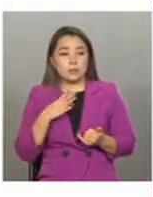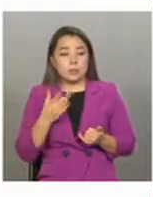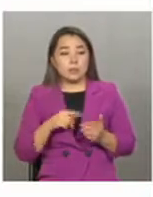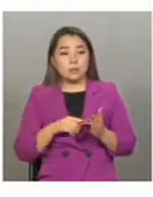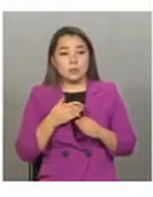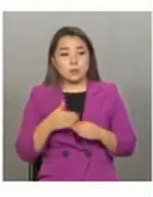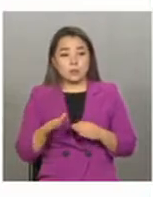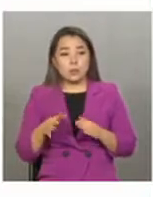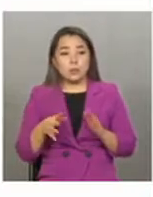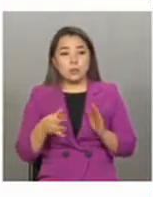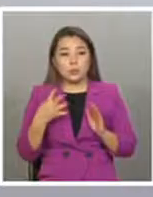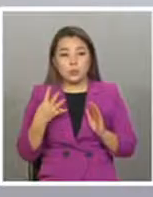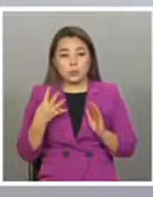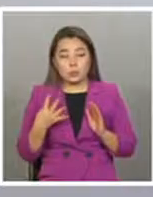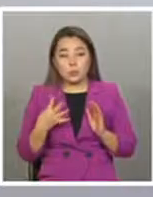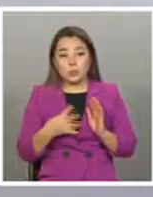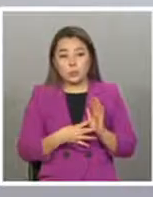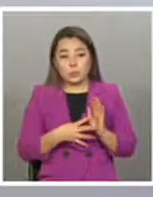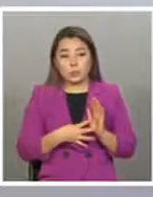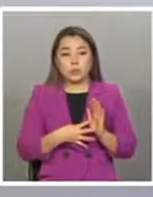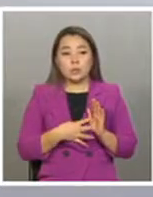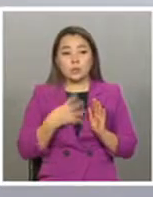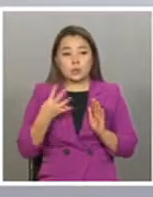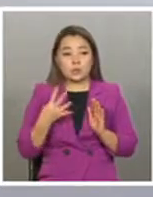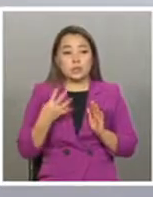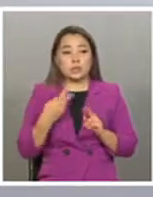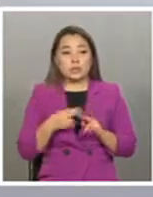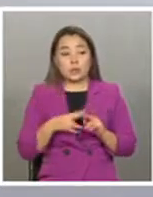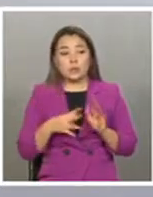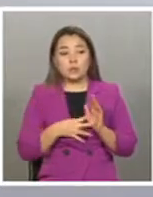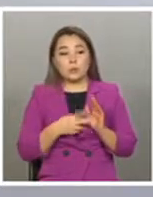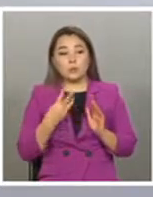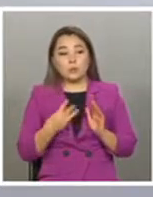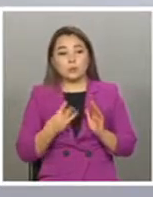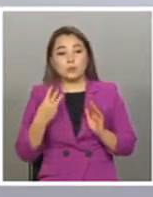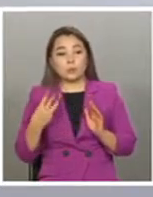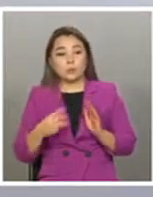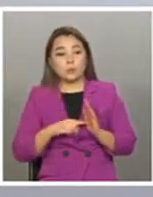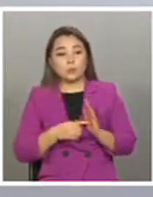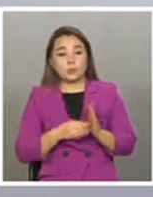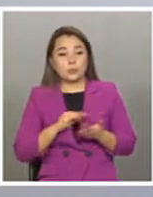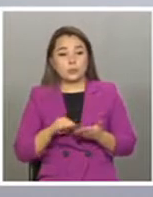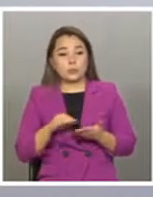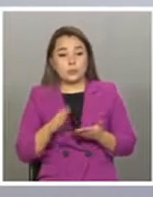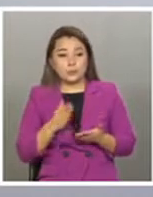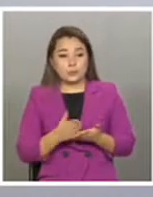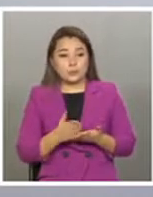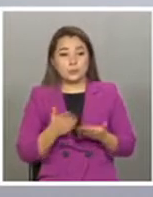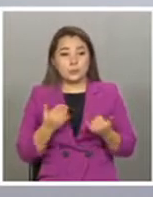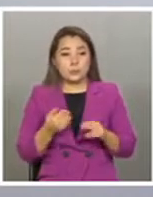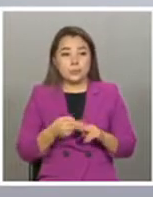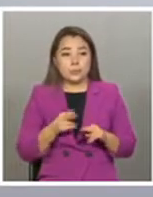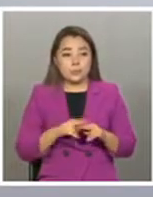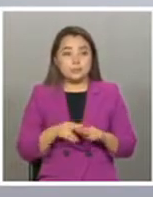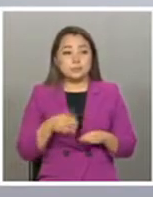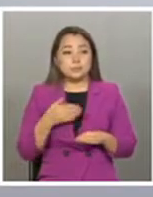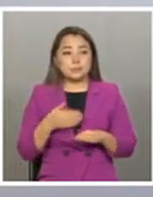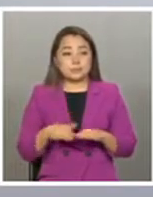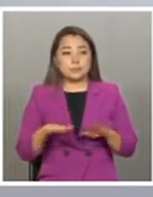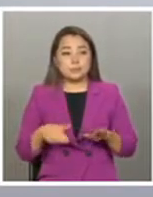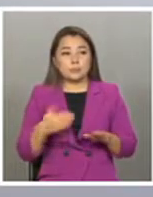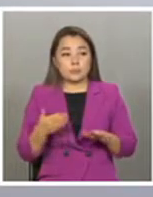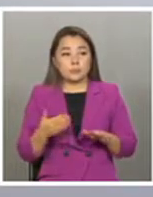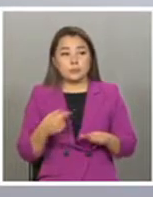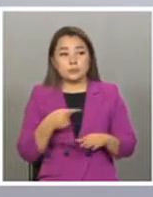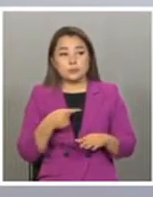4-тің бөлімі 9 саны 3 және 3 сандарының көбейтісінен тұрады екен. Енді біз осы бөлшектердің